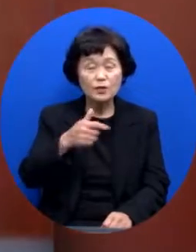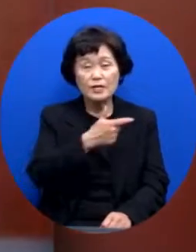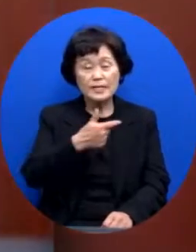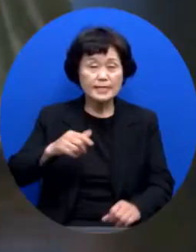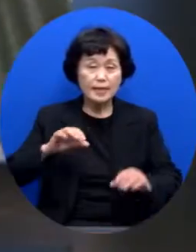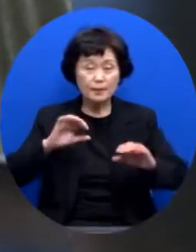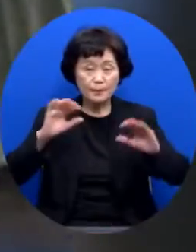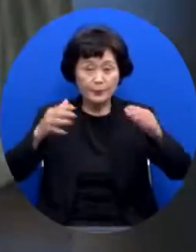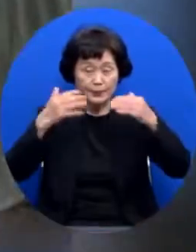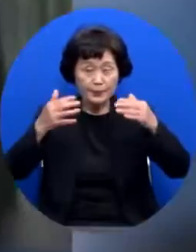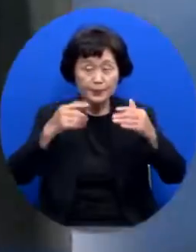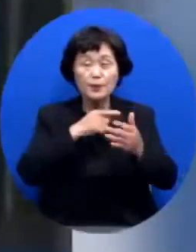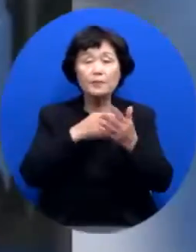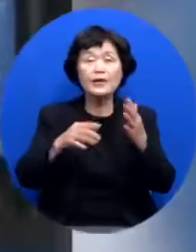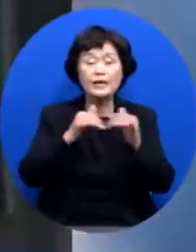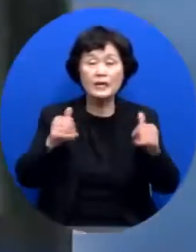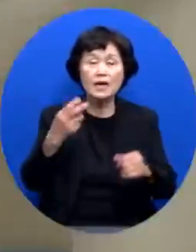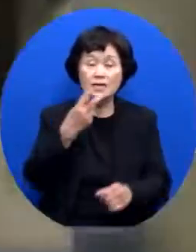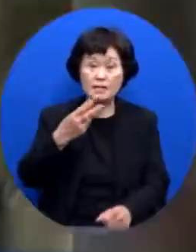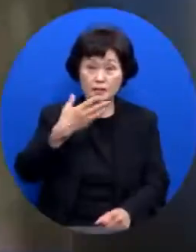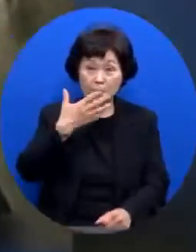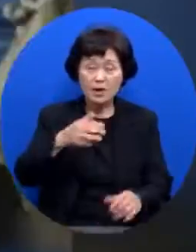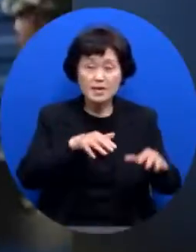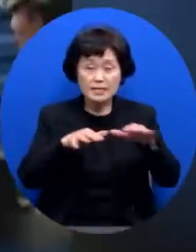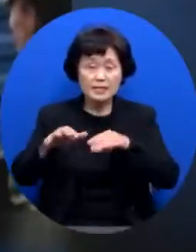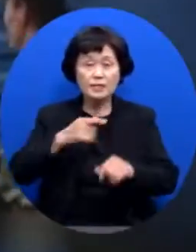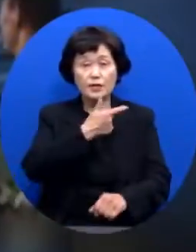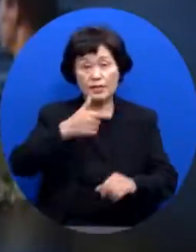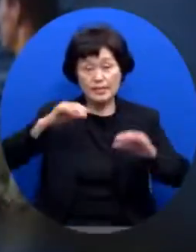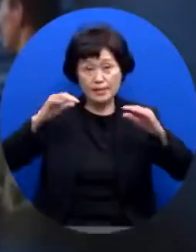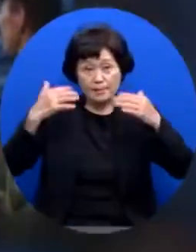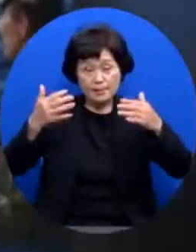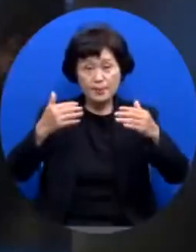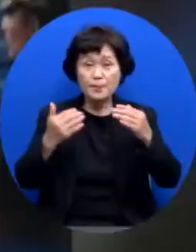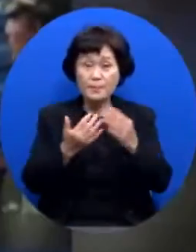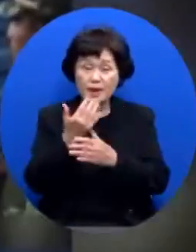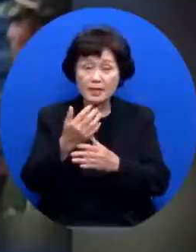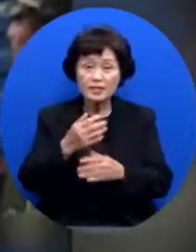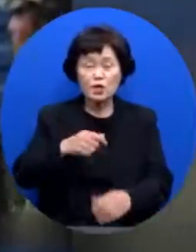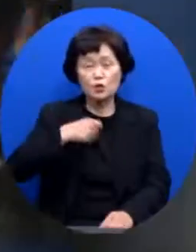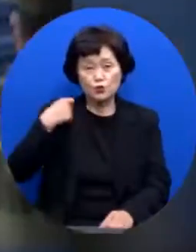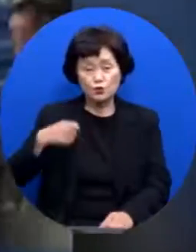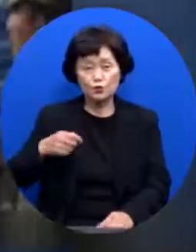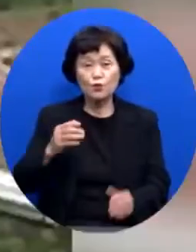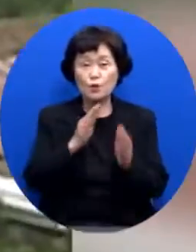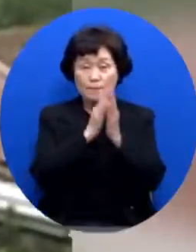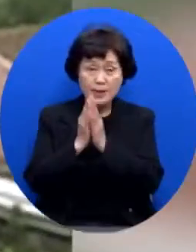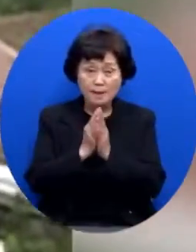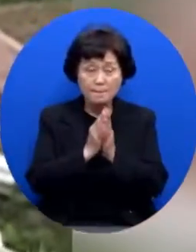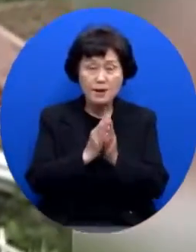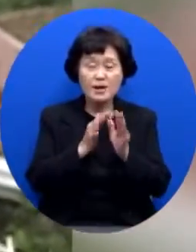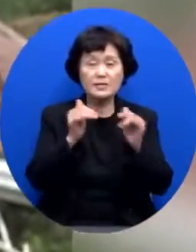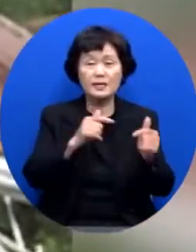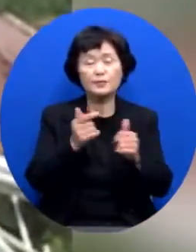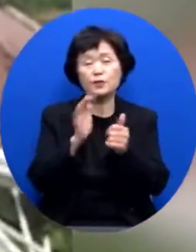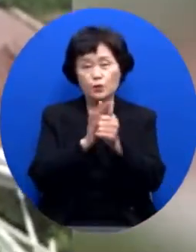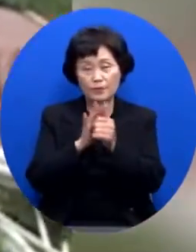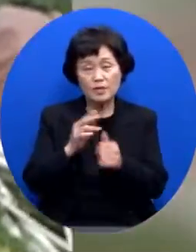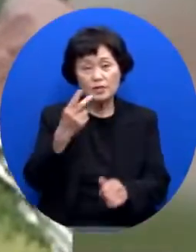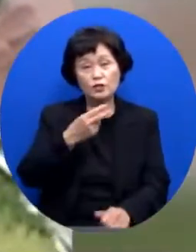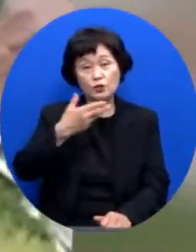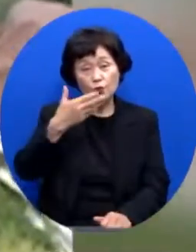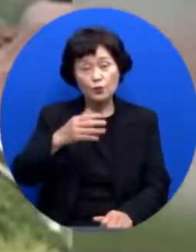피해자 지원, 2008년에는 지진과 태풍이 발생한 중국과 미얀마 이재민들을 도왔습니다.